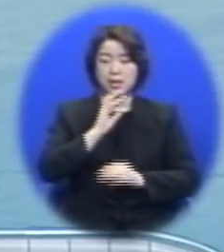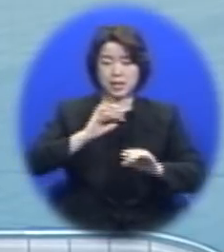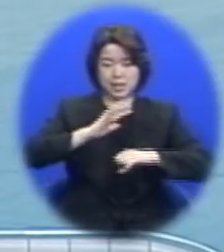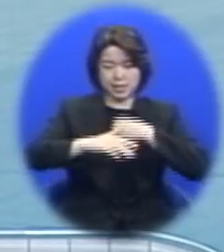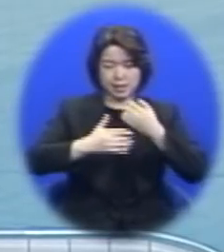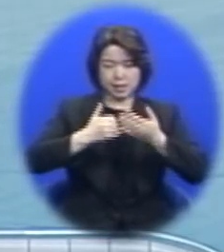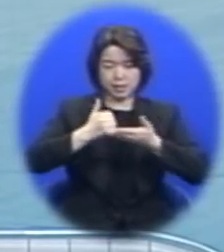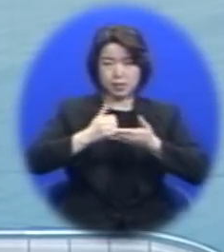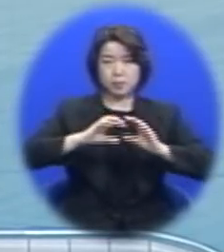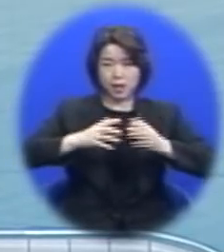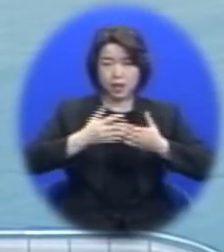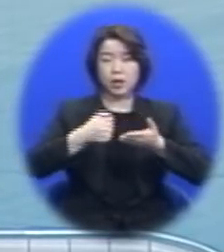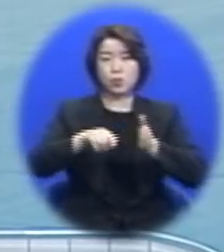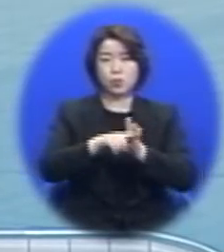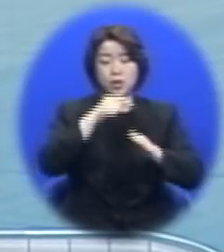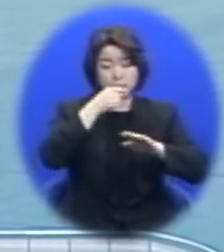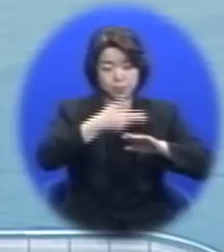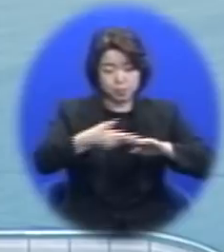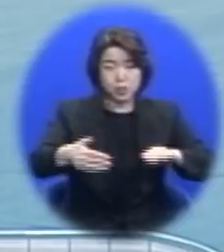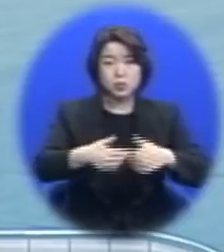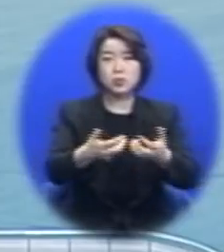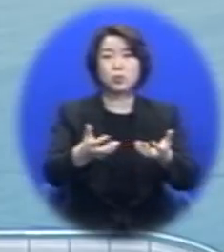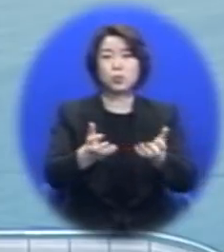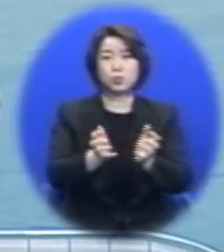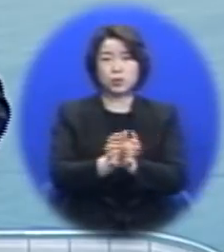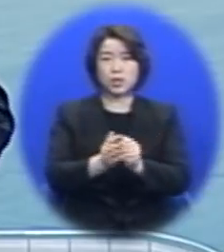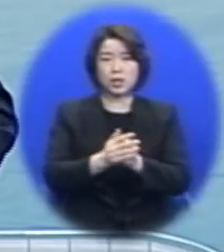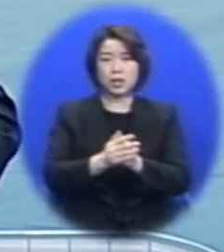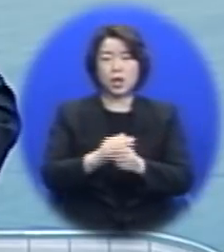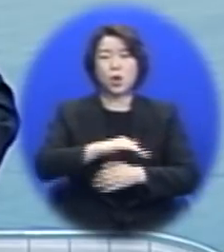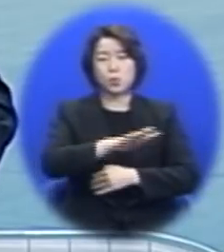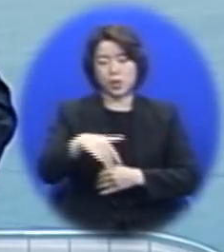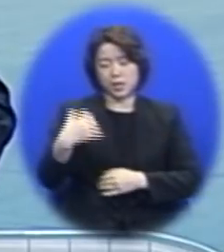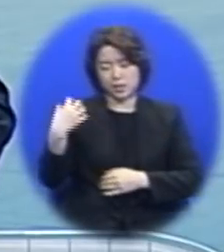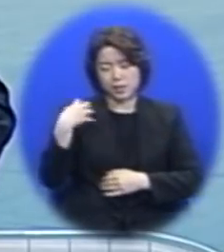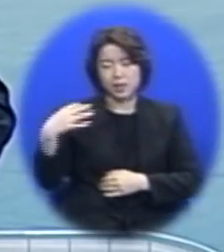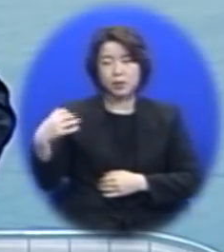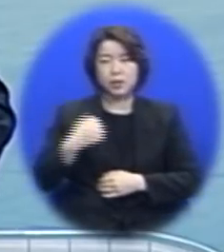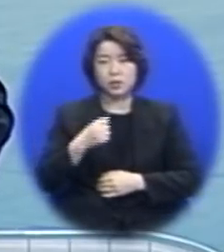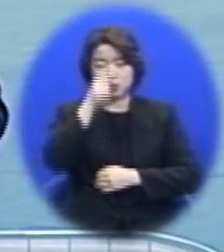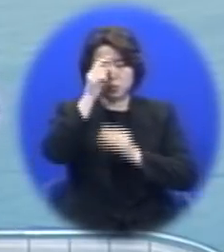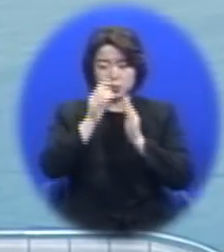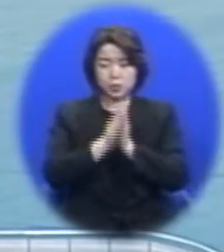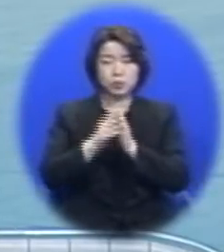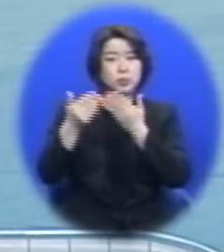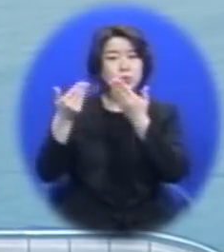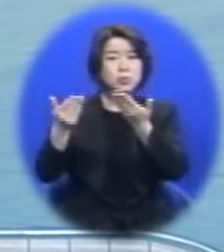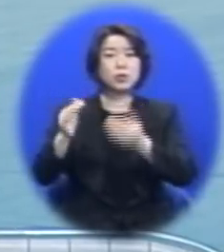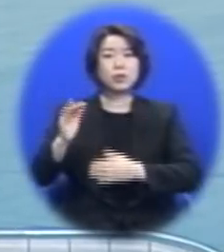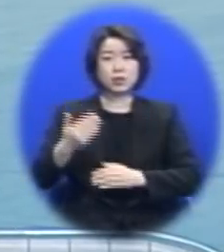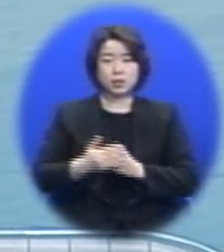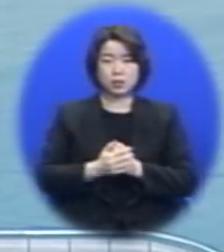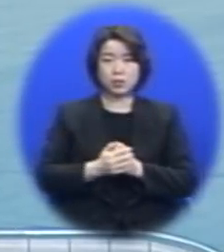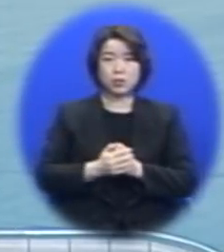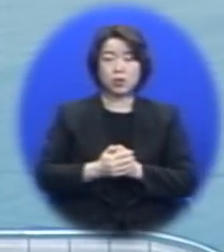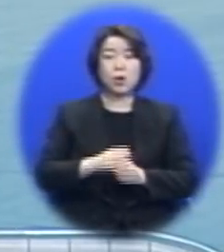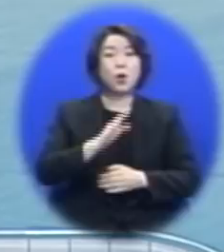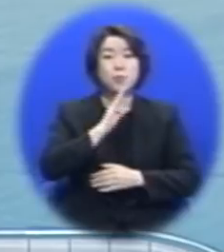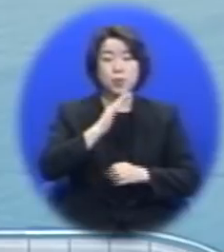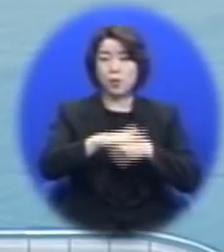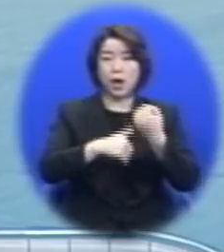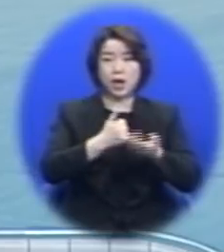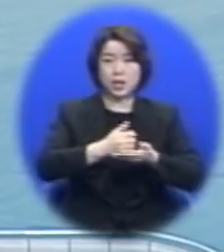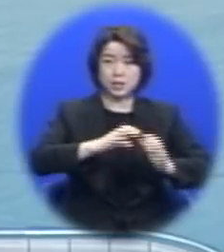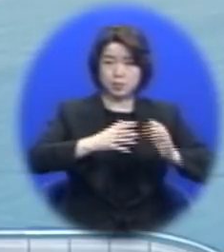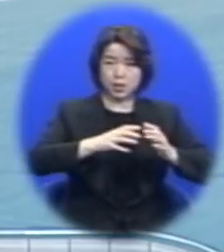위해, 민족을 위해 우리가 사명감을 가지고 기도해야 하죠. 물론 하나님의 나라를 위해서는